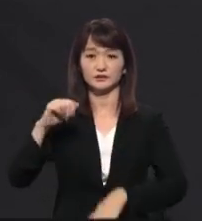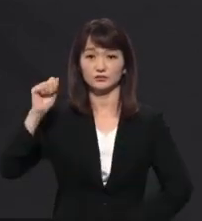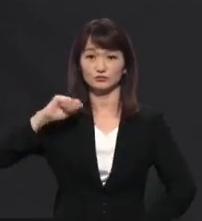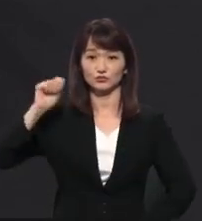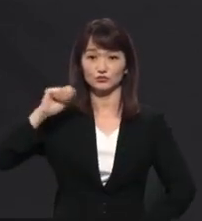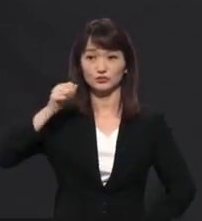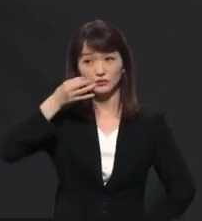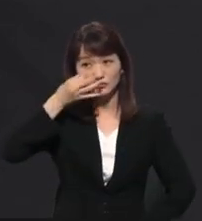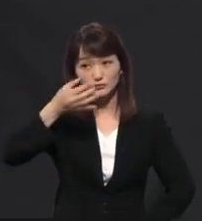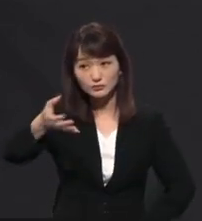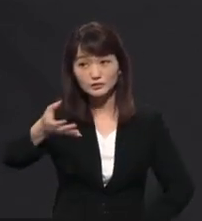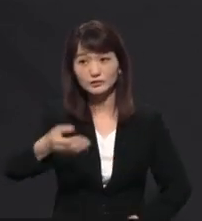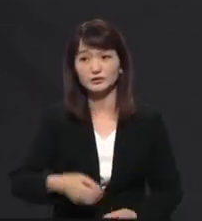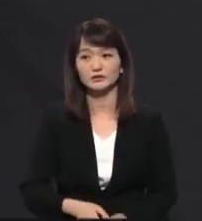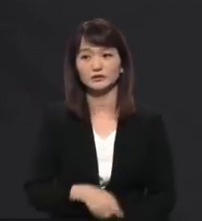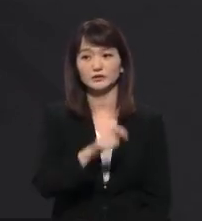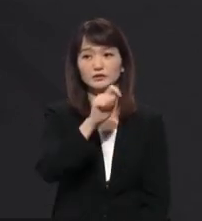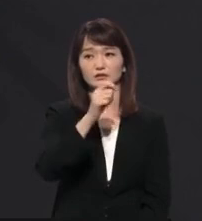왔는데요